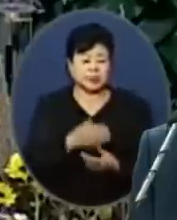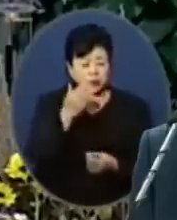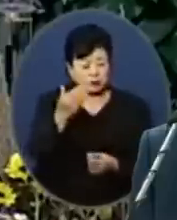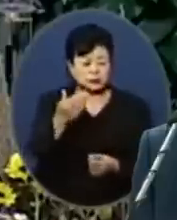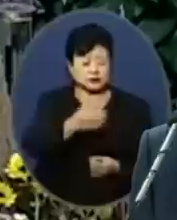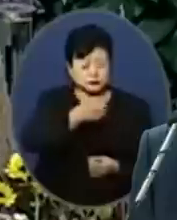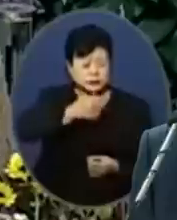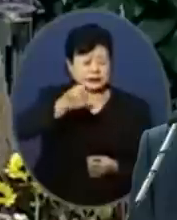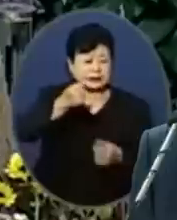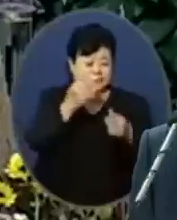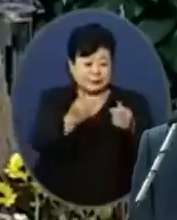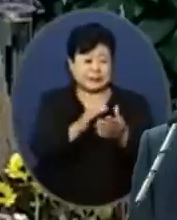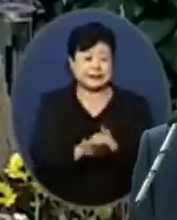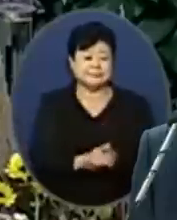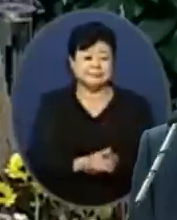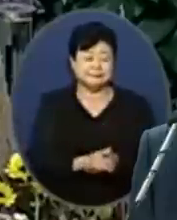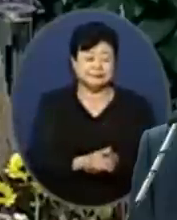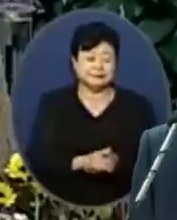여러분은 꿈을 가지십시오.